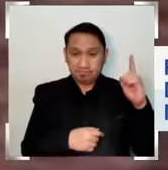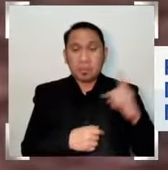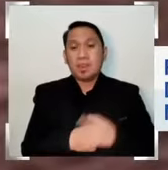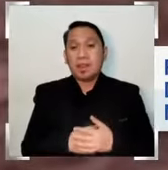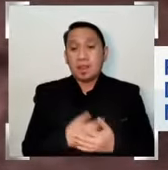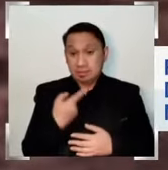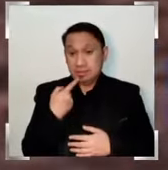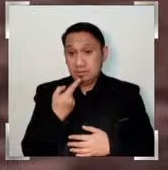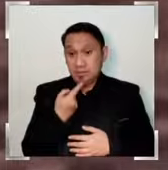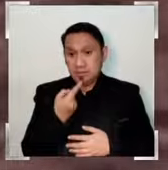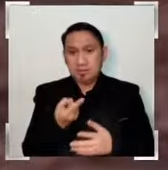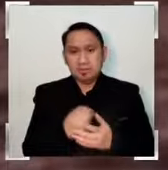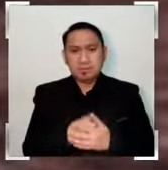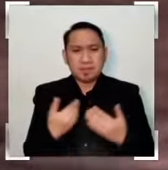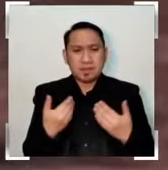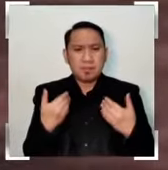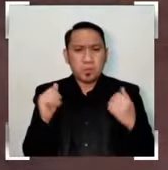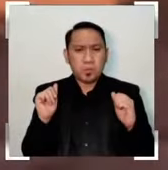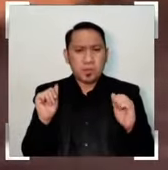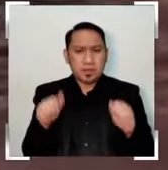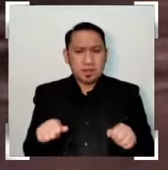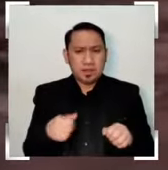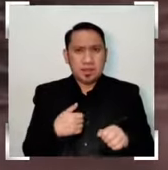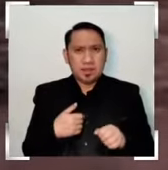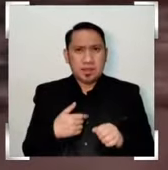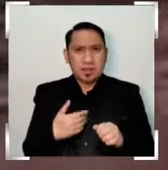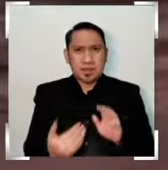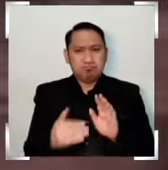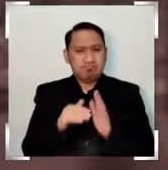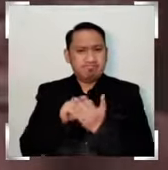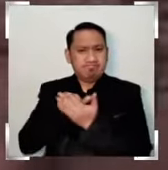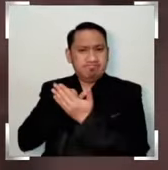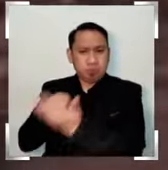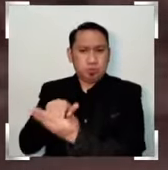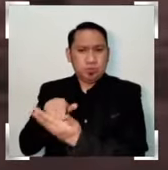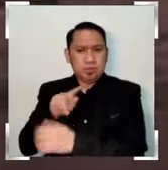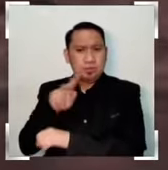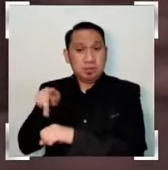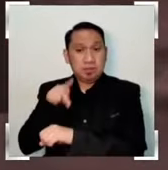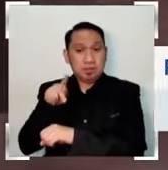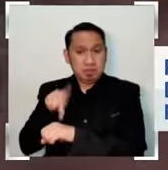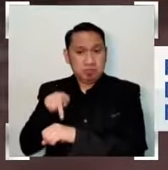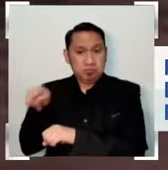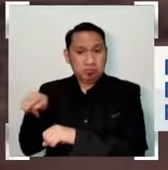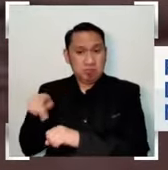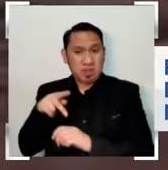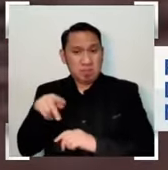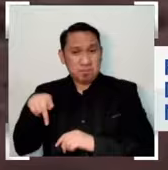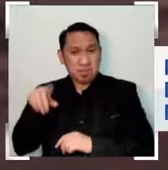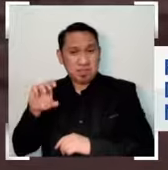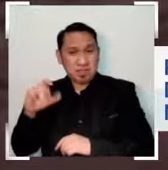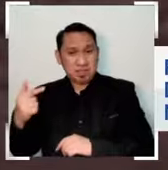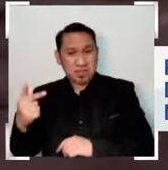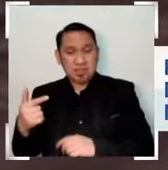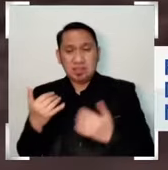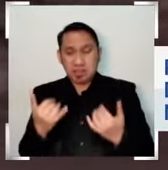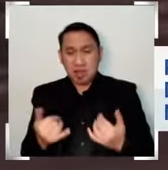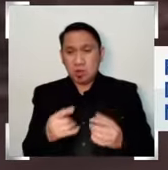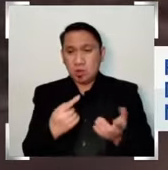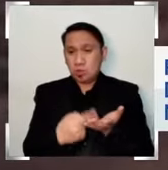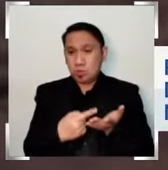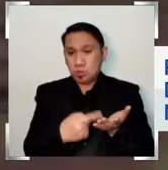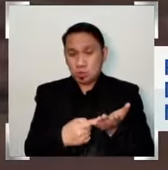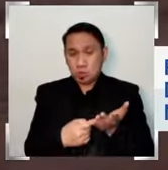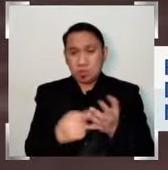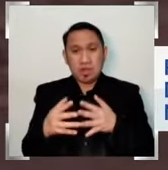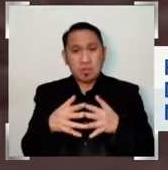Carpio, may tuturing na armed attack ang ginawa sa BRP Malapascua. Dapat kausapin na ng Pilipinas ang Amerika para sa isang joint